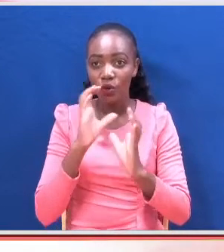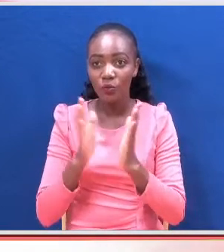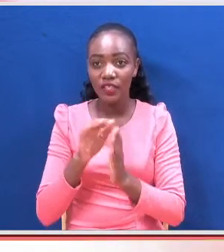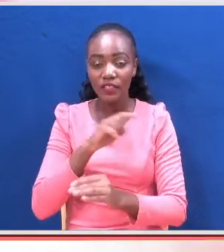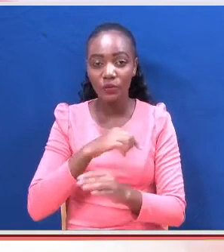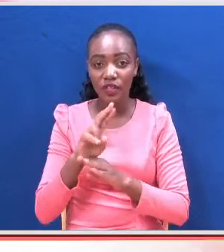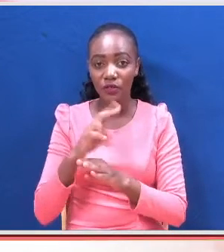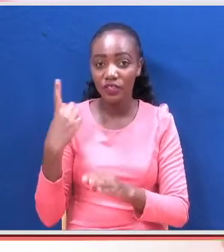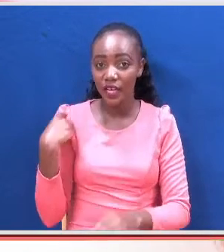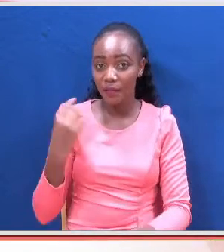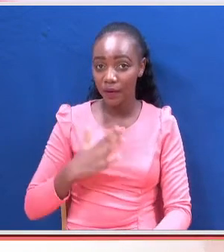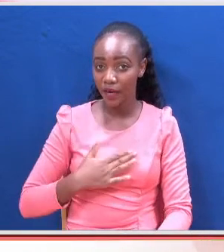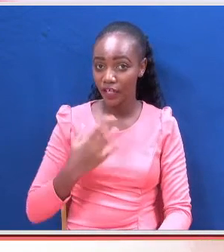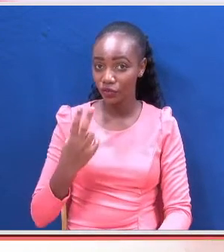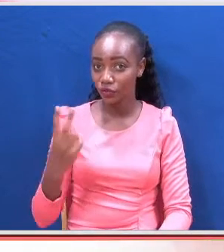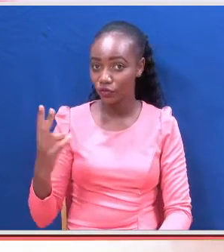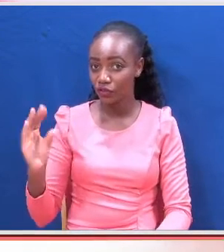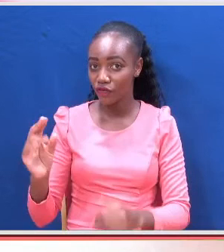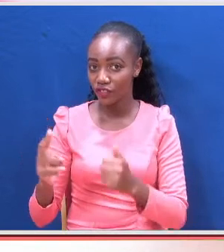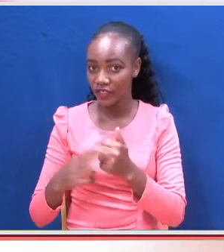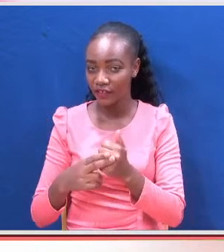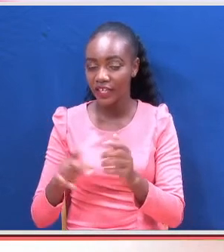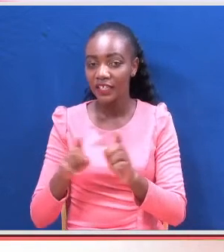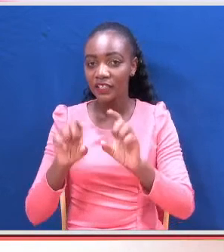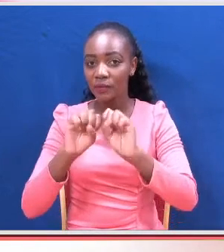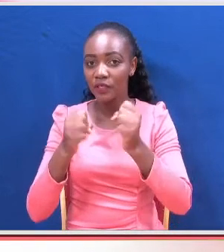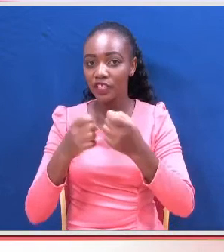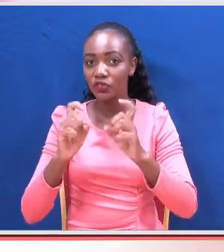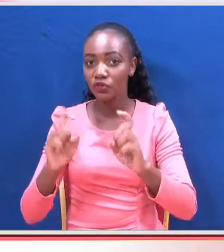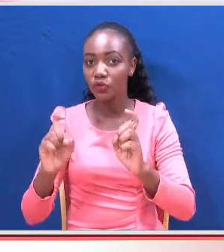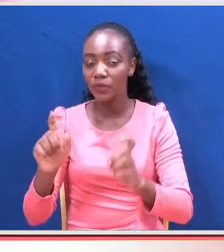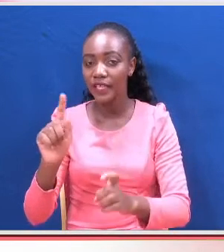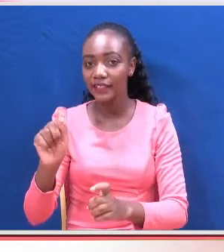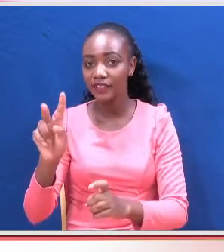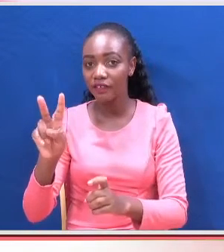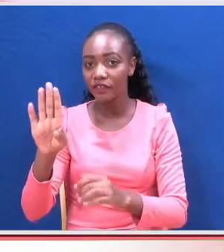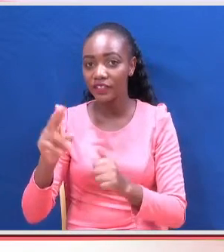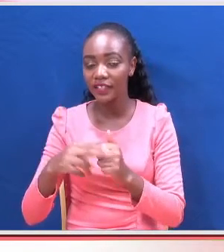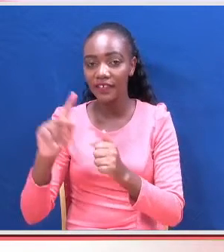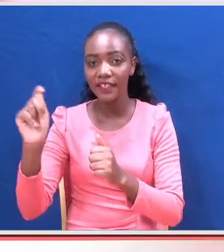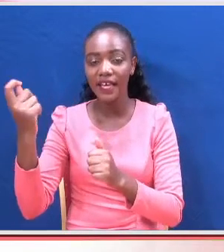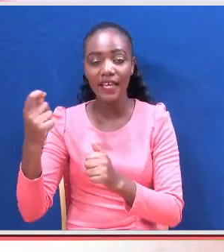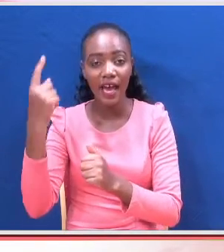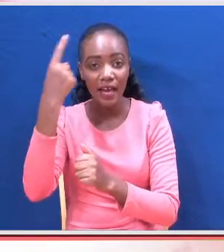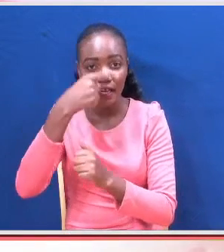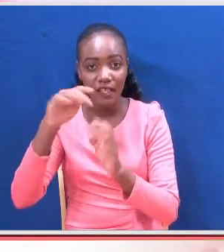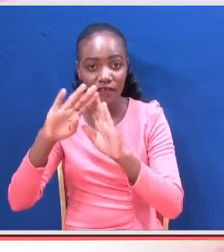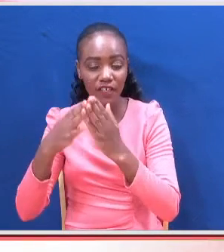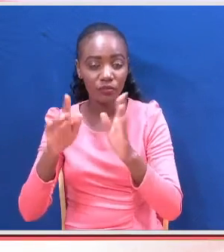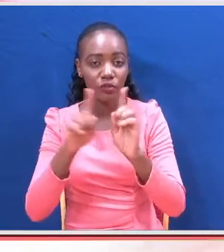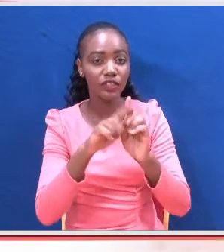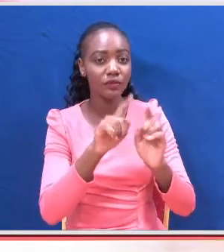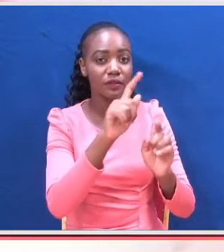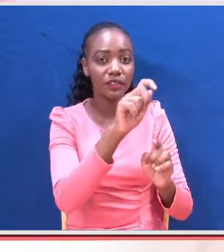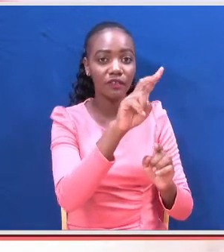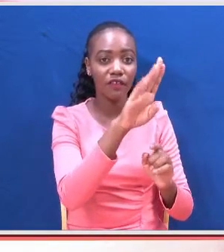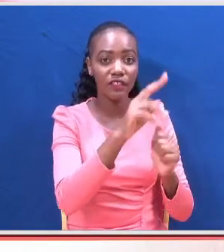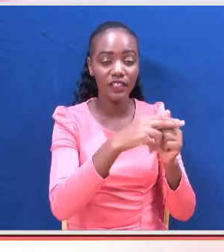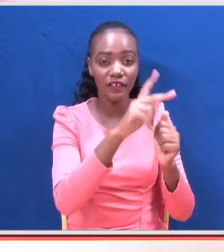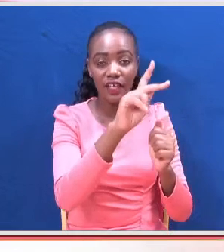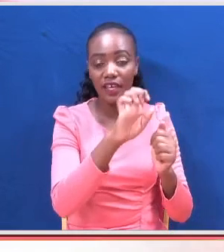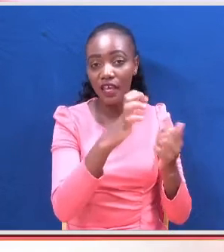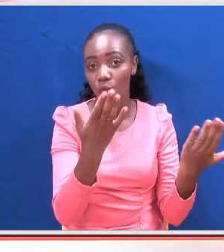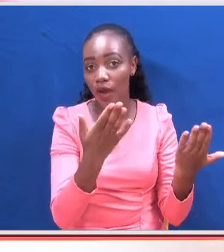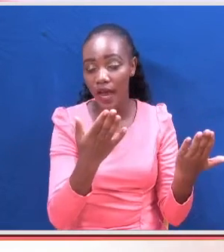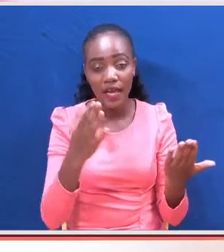kwa 22047, na katika mitandao ya kijamii @TV47 Kenya pale Facebook, @TV47KE